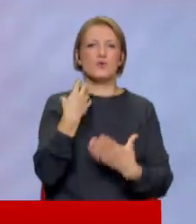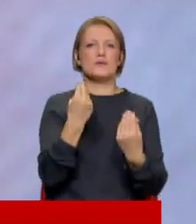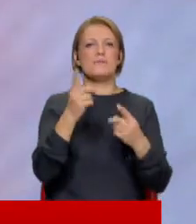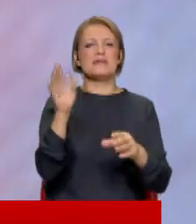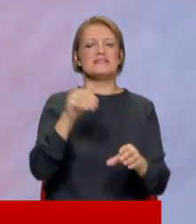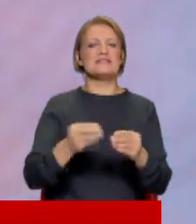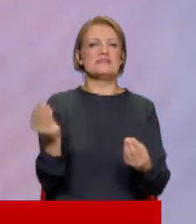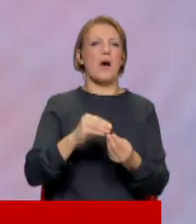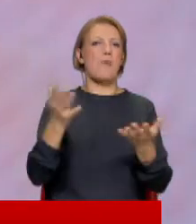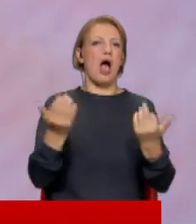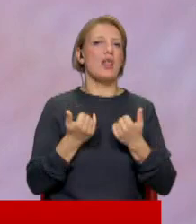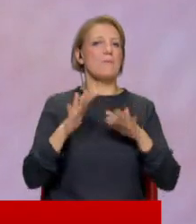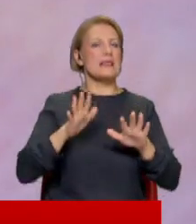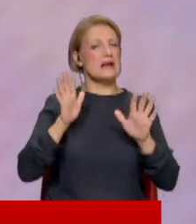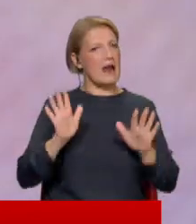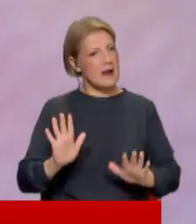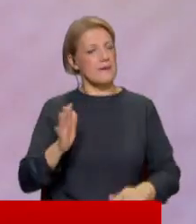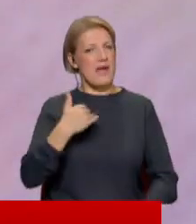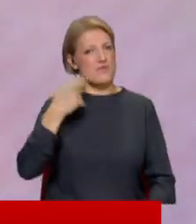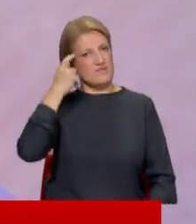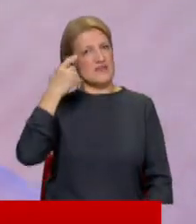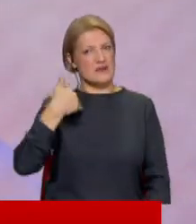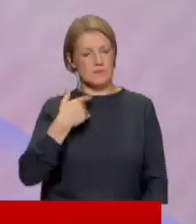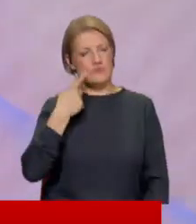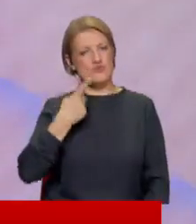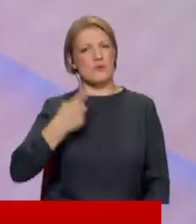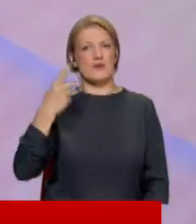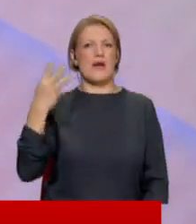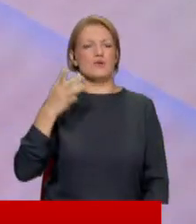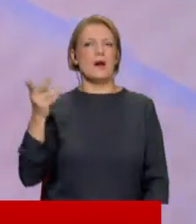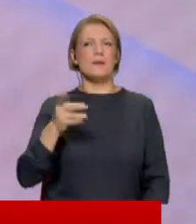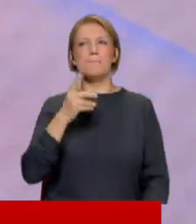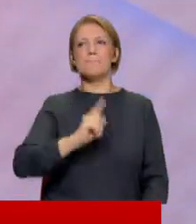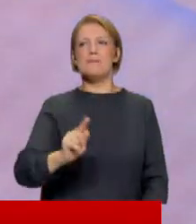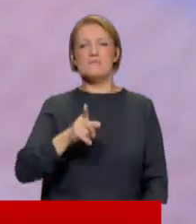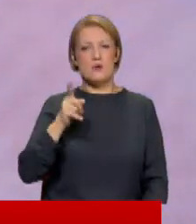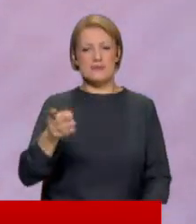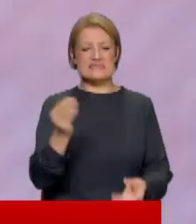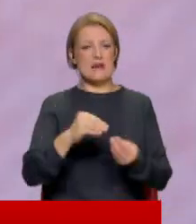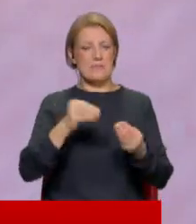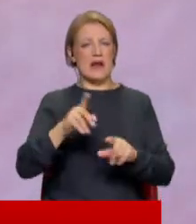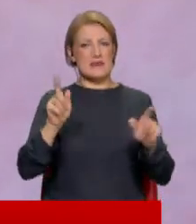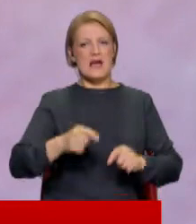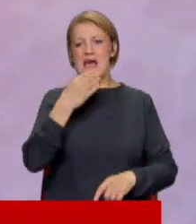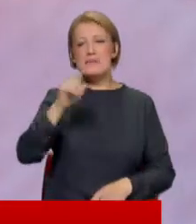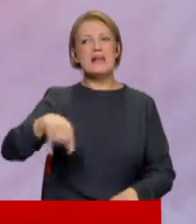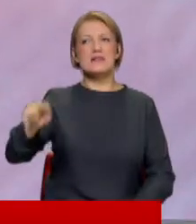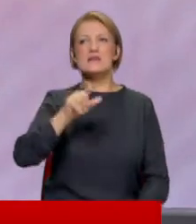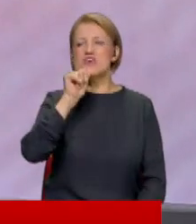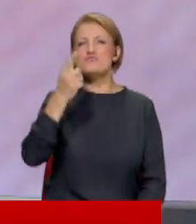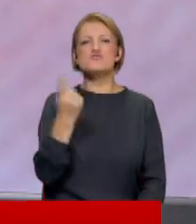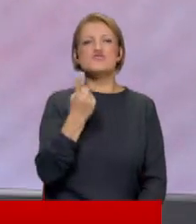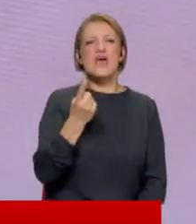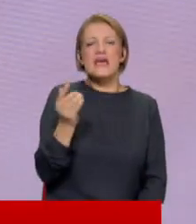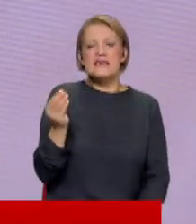alabilirler Bence emekliler sayın Cumhurbaşkanı Erdoğan memurlarımıza zamlar yapılırken emeklilerimize